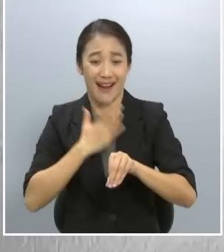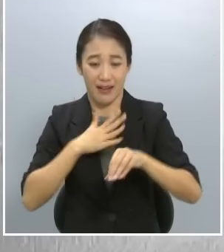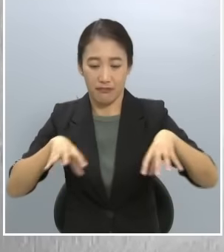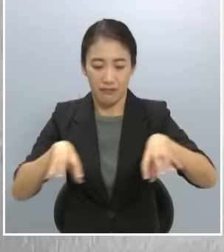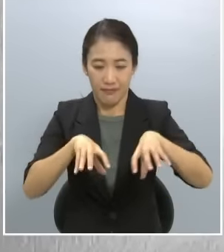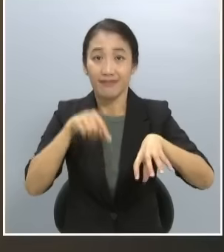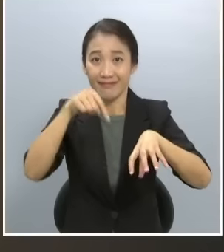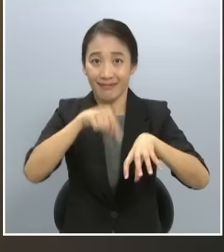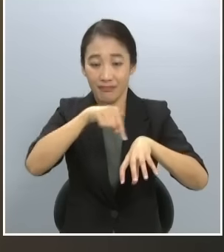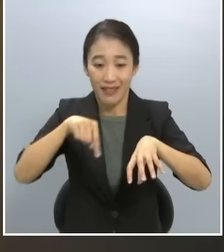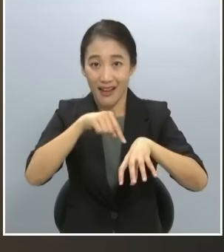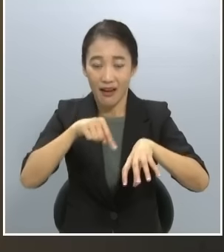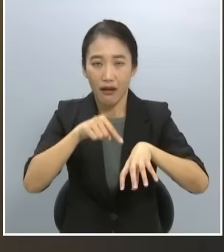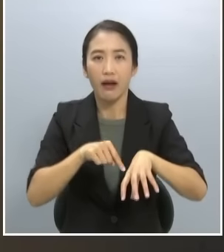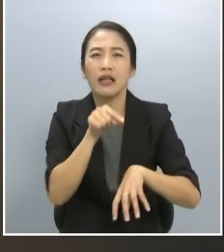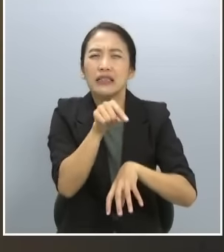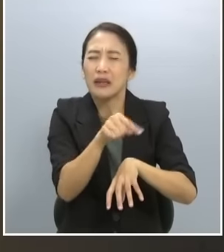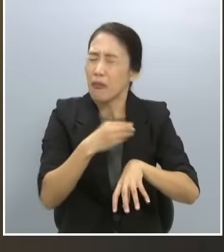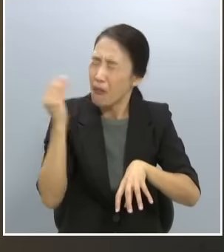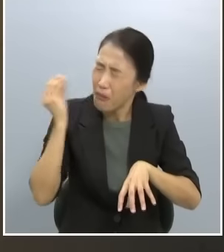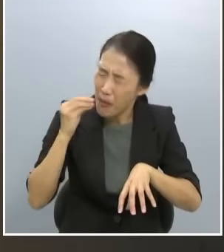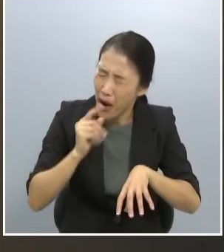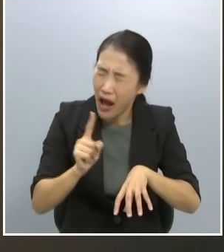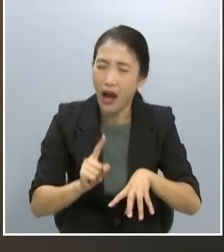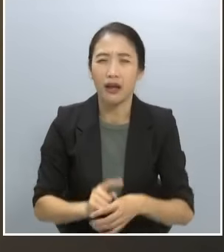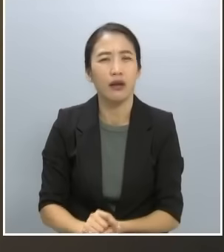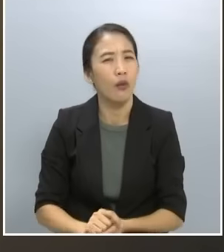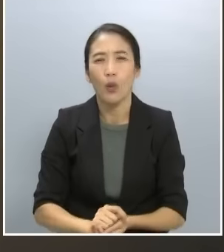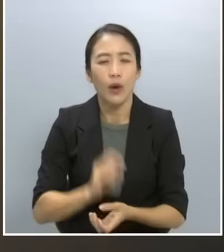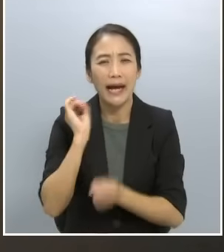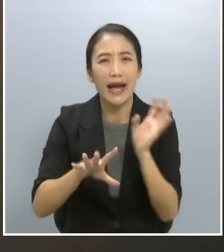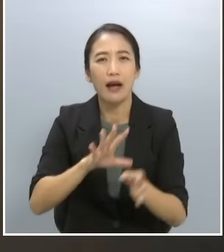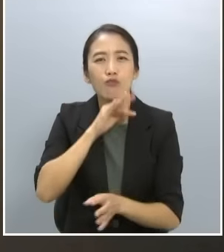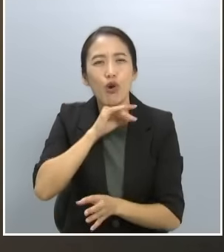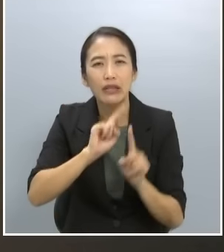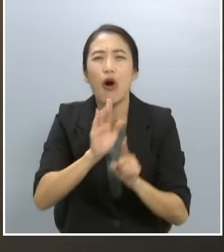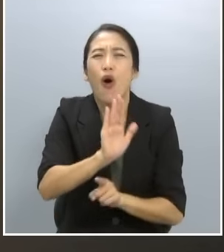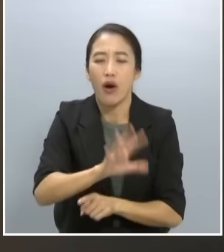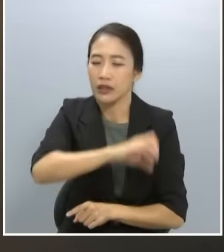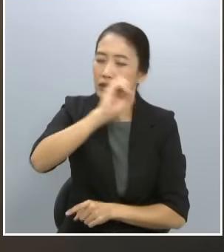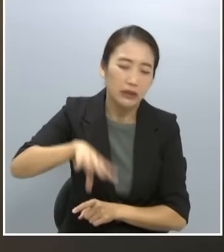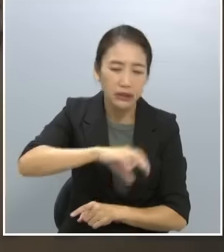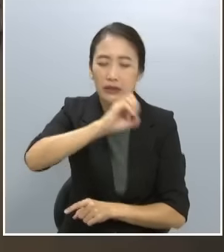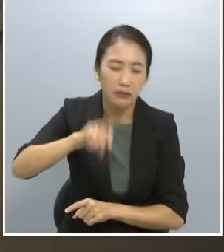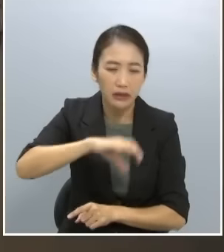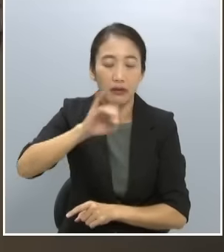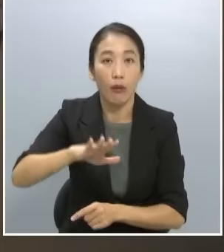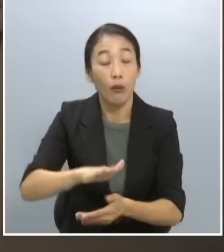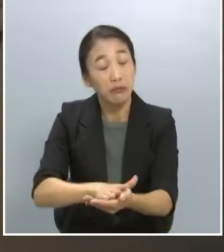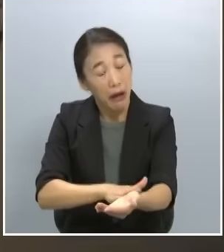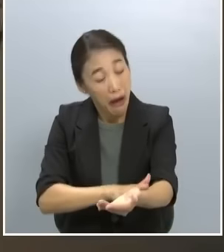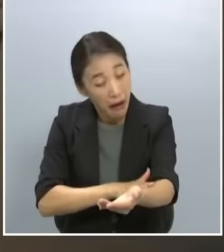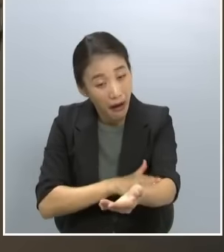รู้ไหมโยนมานานแค่ไหน10ปี โอ้โหอดทนมาก 10ปีทนอะไรเนี่ยโ